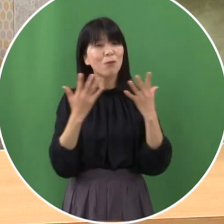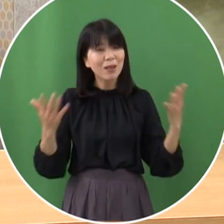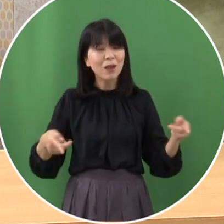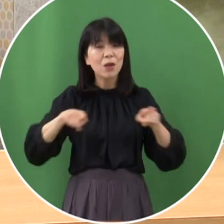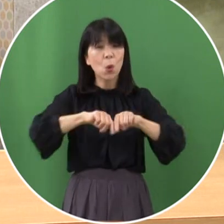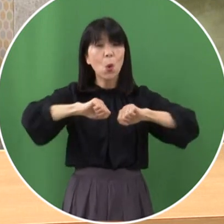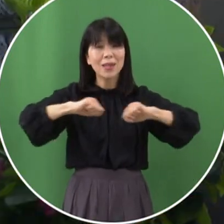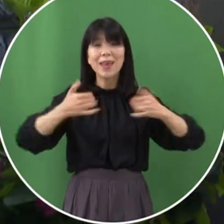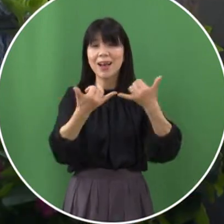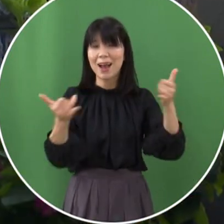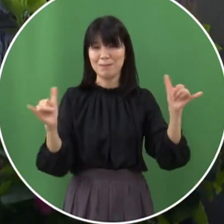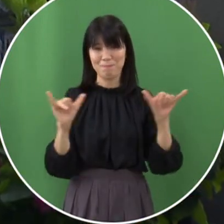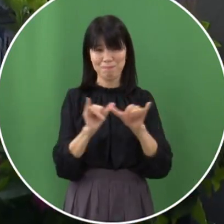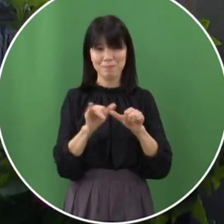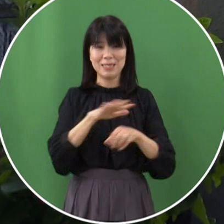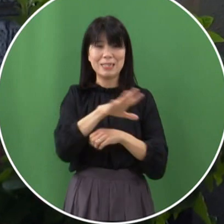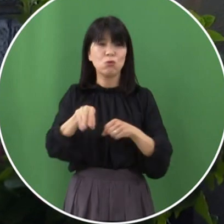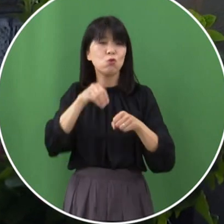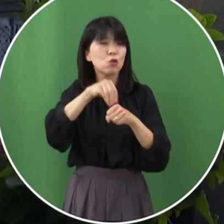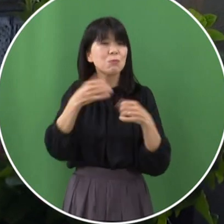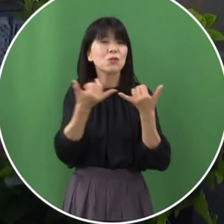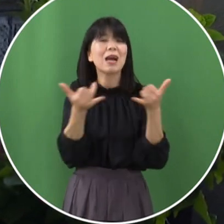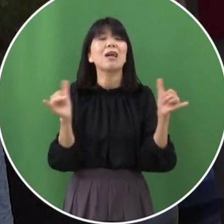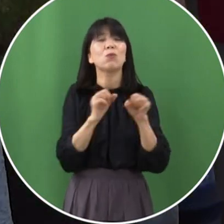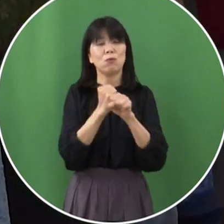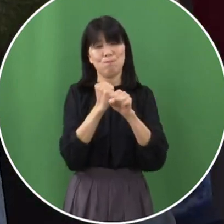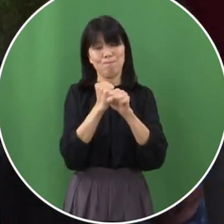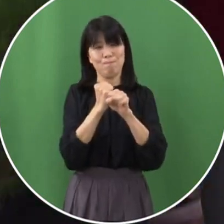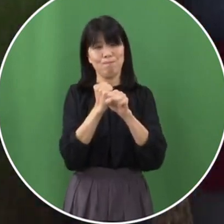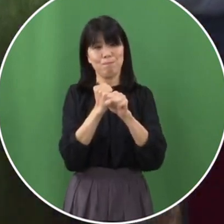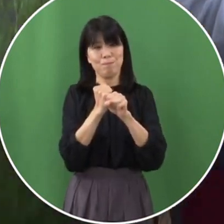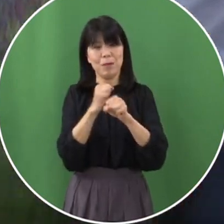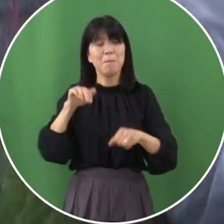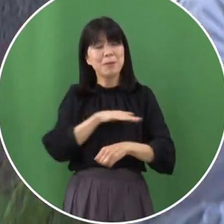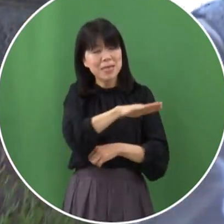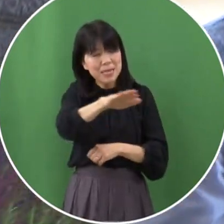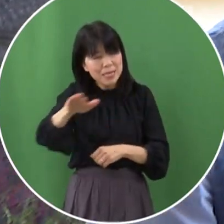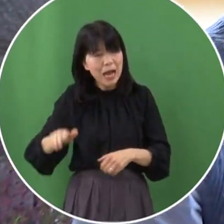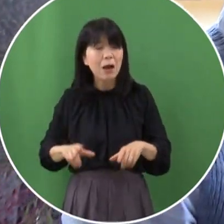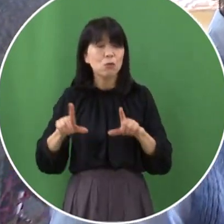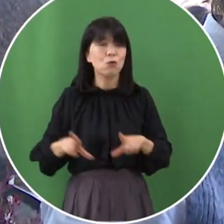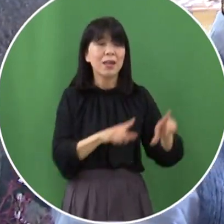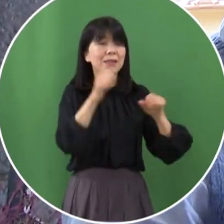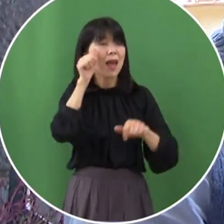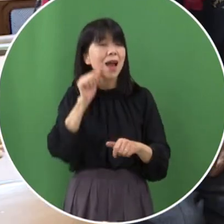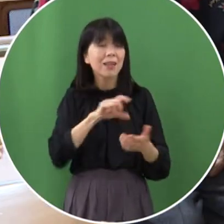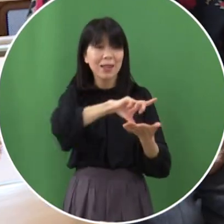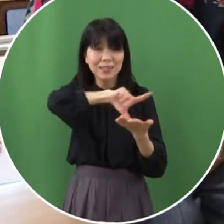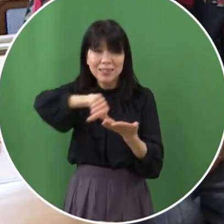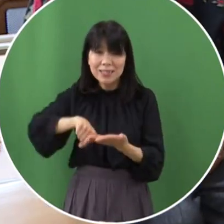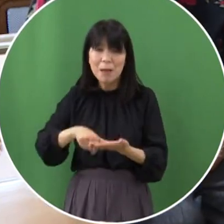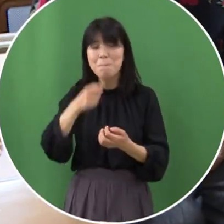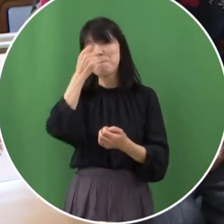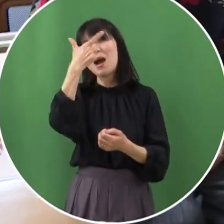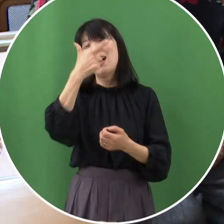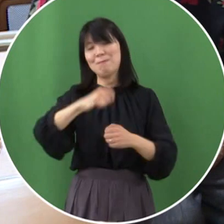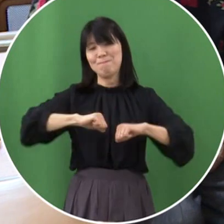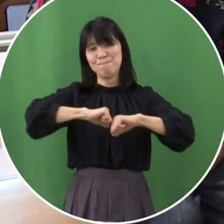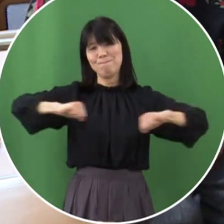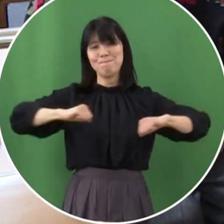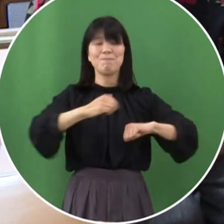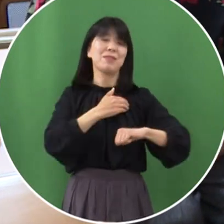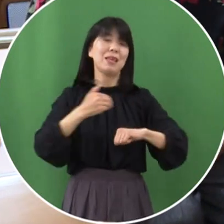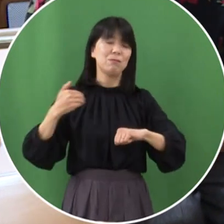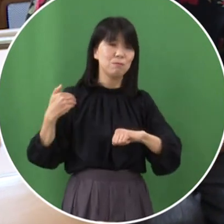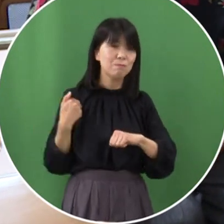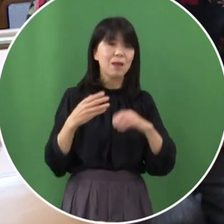会を作るです。誰もが住み慣れた地域で自分らしく生きがいを持って暮らし続けられる笑顔あふれる共生社会、